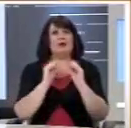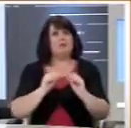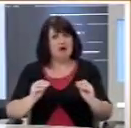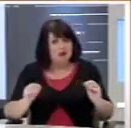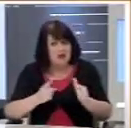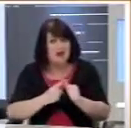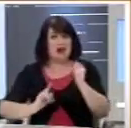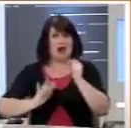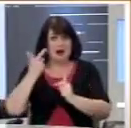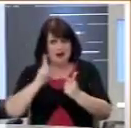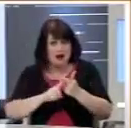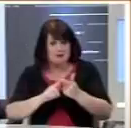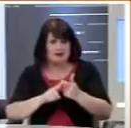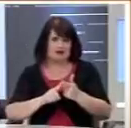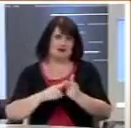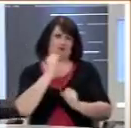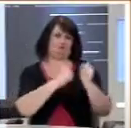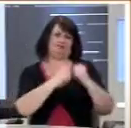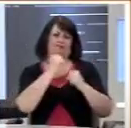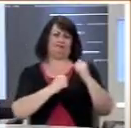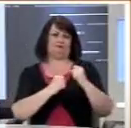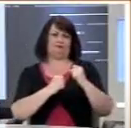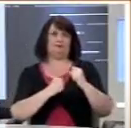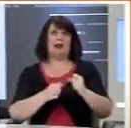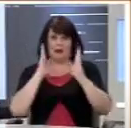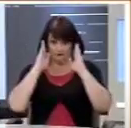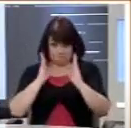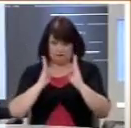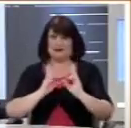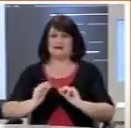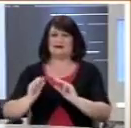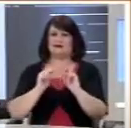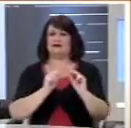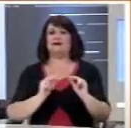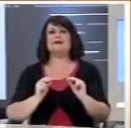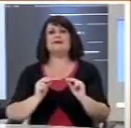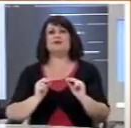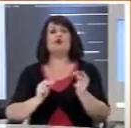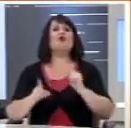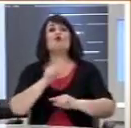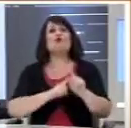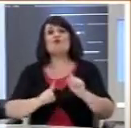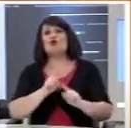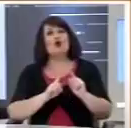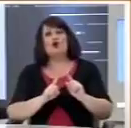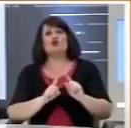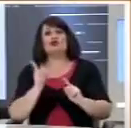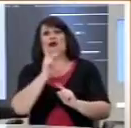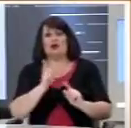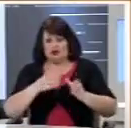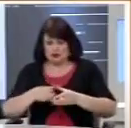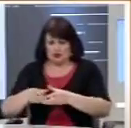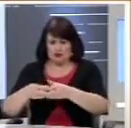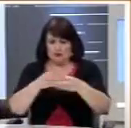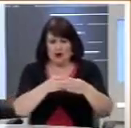για την ανάπτυξη θα έχετε αντιρρήσεις. Αλλά αυτή είναι πια η συζήτηση. Αυτή είναι η συζήτηση. Ποιος, με ποιους κοινωνικές ομάδες μπορούν